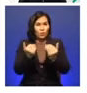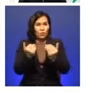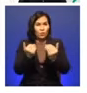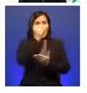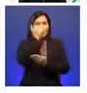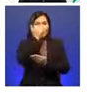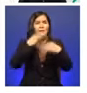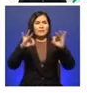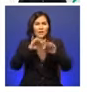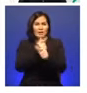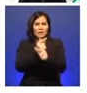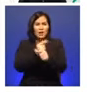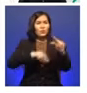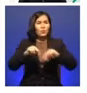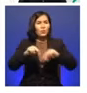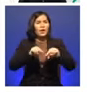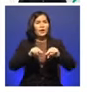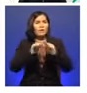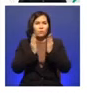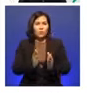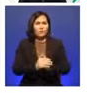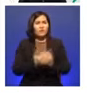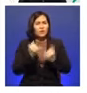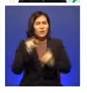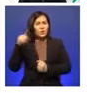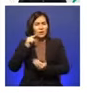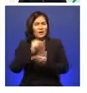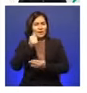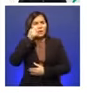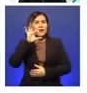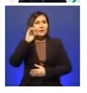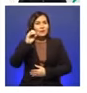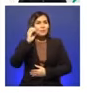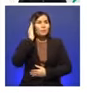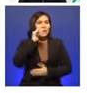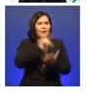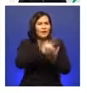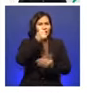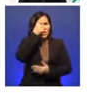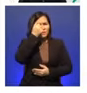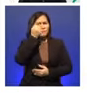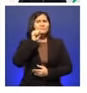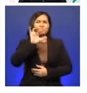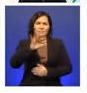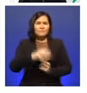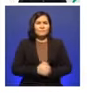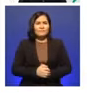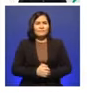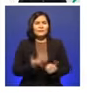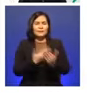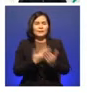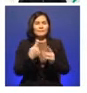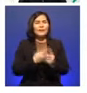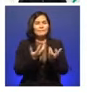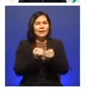าคลอดได้90วันนะครับในส่วนข้าราชการผู้ชายเนี่ยสามารถลาได้15วันด้วยโดยระดับงาน งินเดือนปกตินะครับซึ่งเ